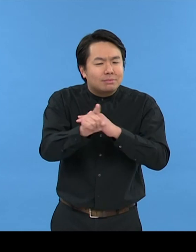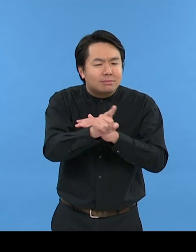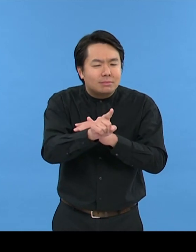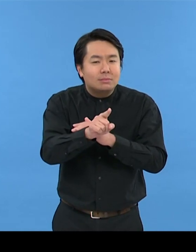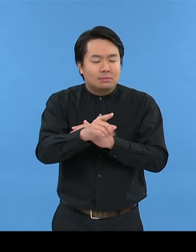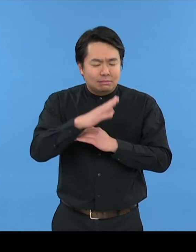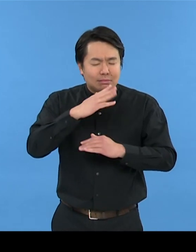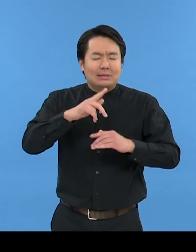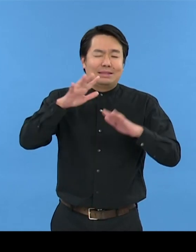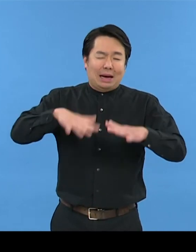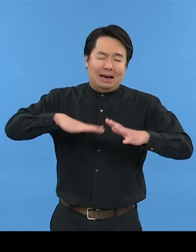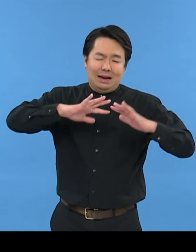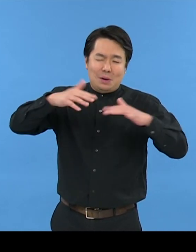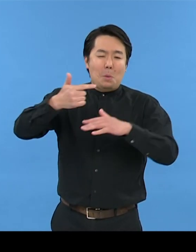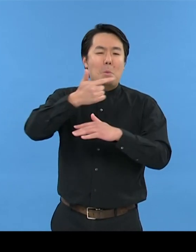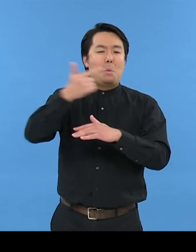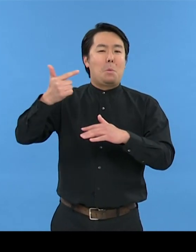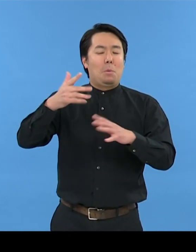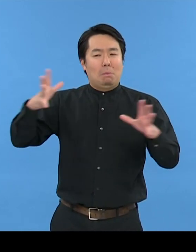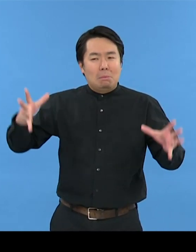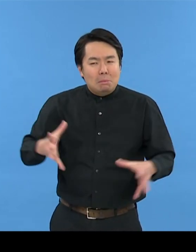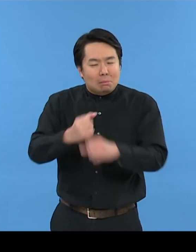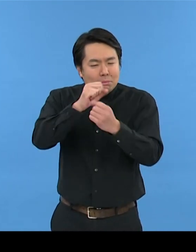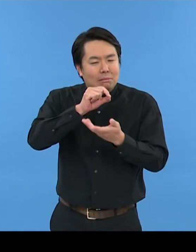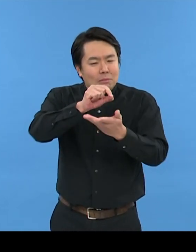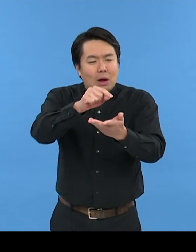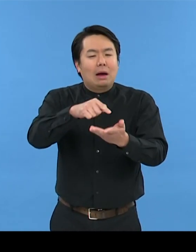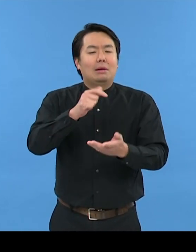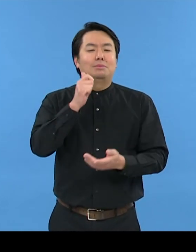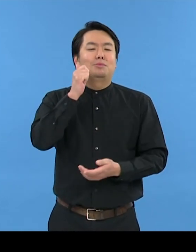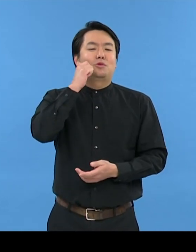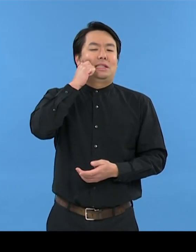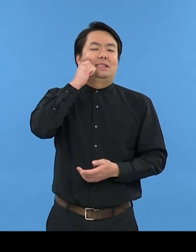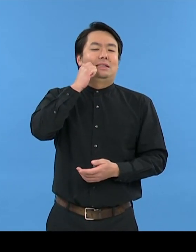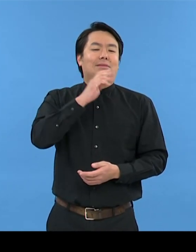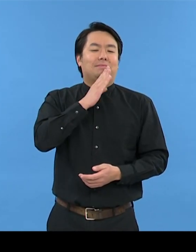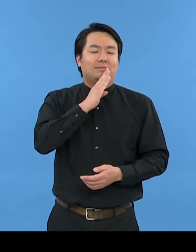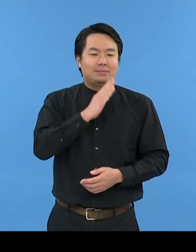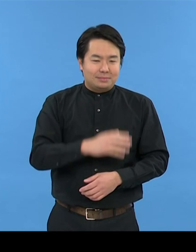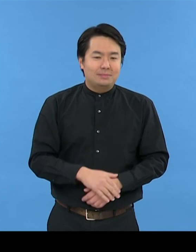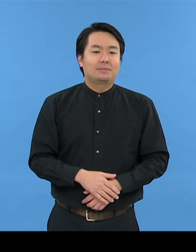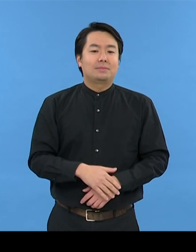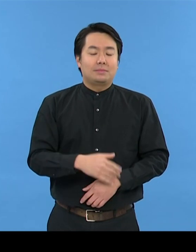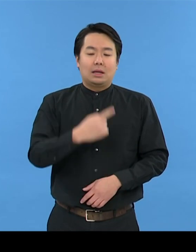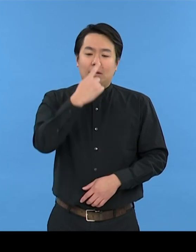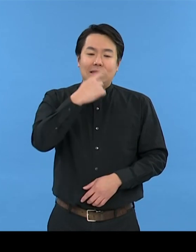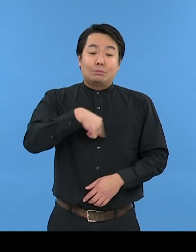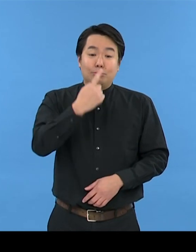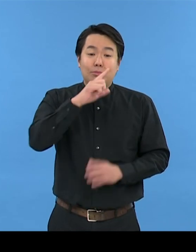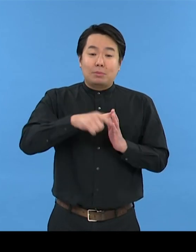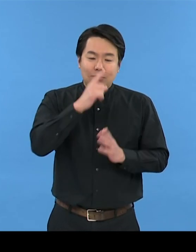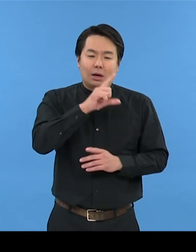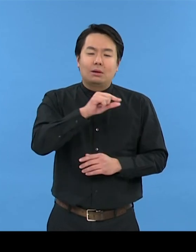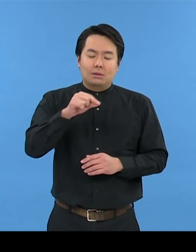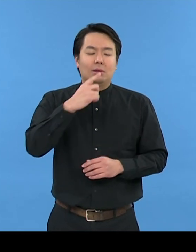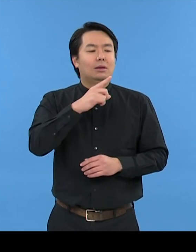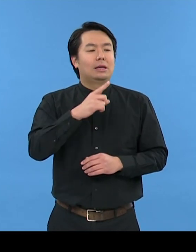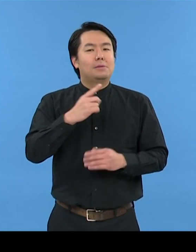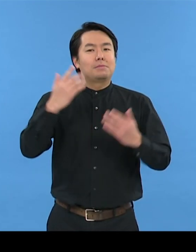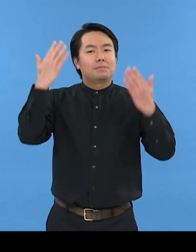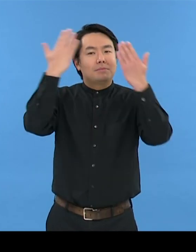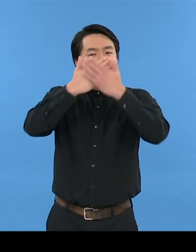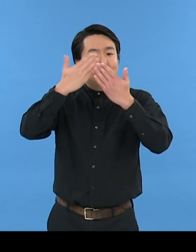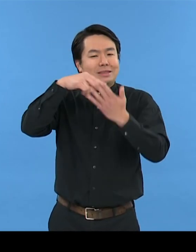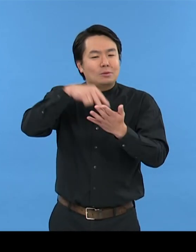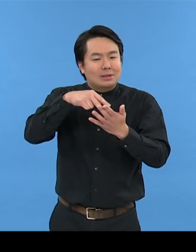ともういろんな議論がございますので一概には言えません私は恵みを